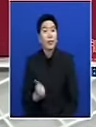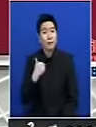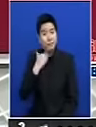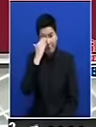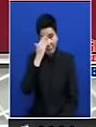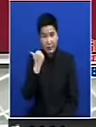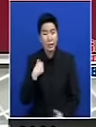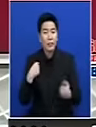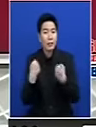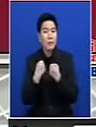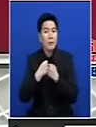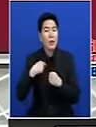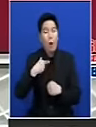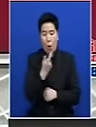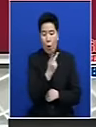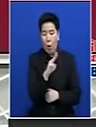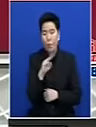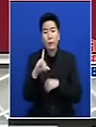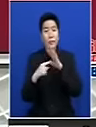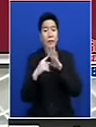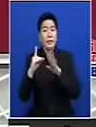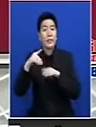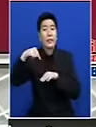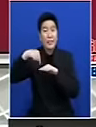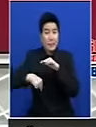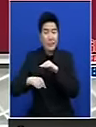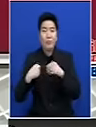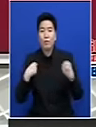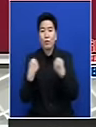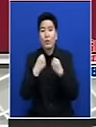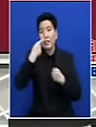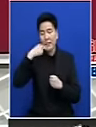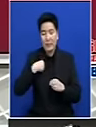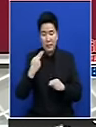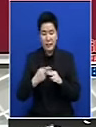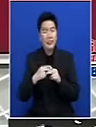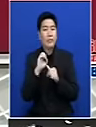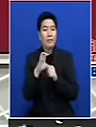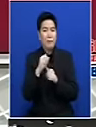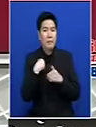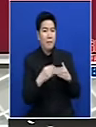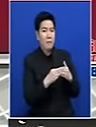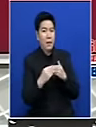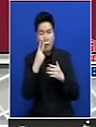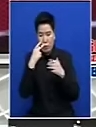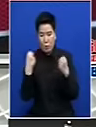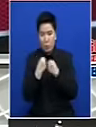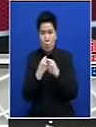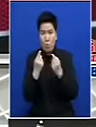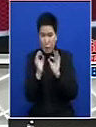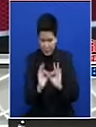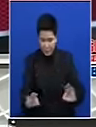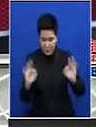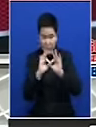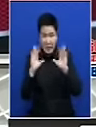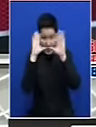สวัสดีคุณผู้ชมครับต้อนรับเข้าสู่ช่วงพิเศษของคมชลึกศึกมวยไทยท่อน้ำไทยเดอะฮีโร่เช่นเคยครับอยู่กับผมฟลุ๊กจอห์นชัยครับจะพาผู้ชมไปดูมวยคู่เอกนำรายการที่